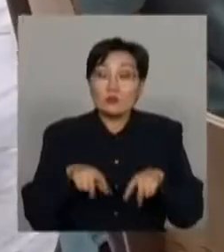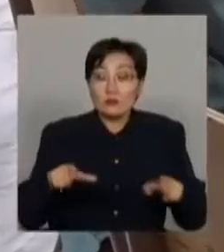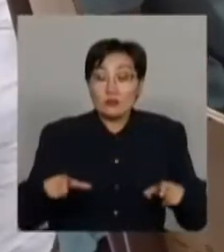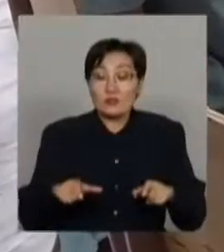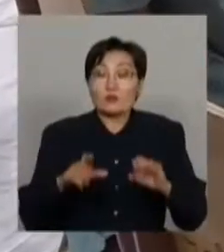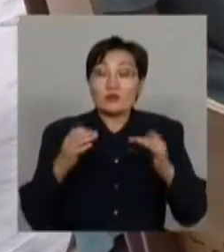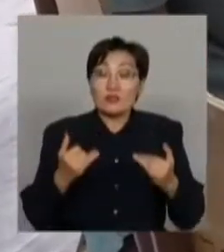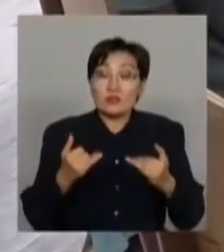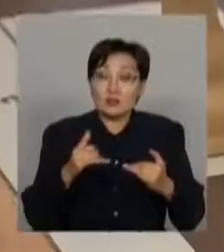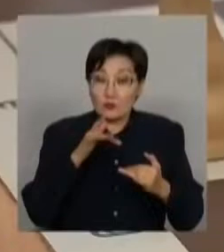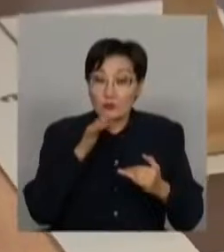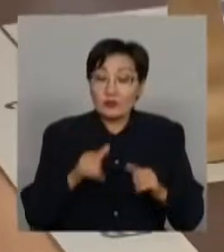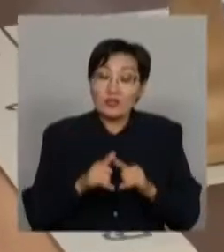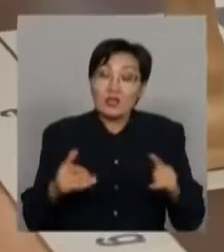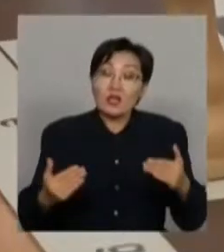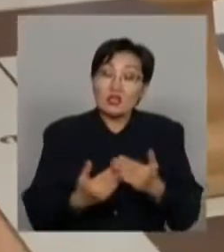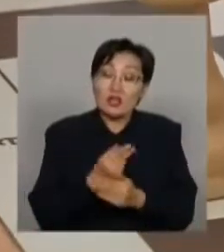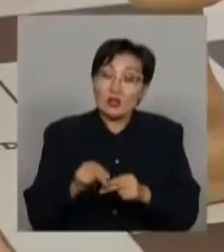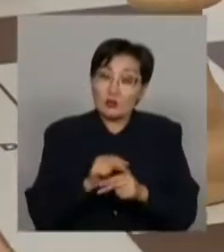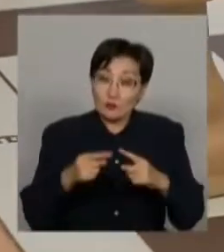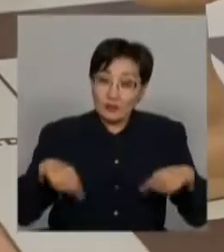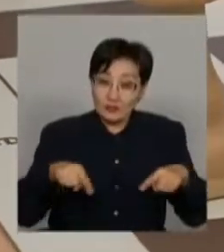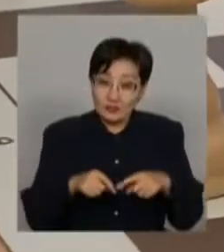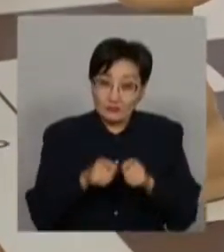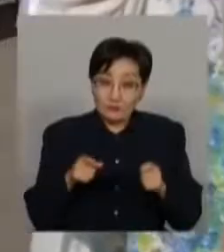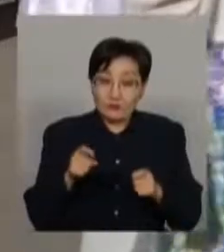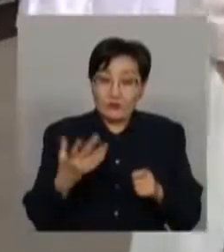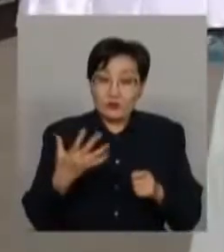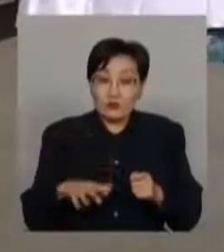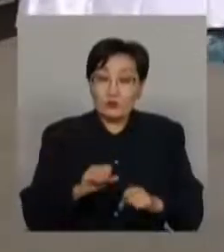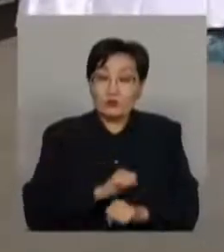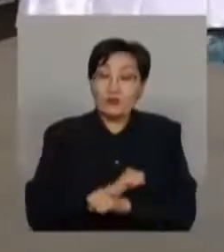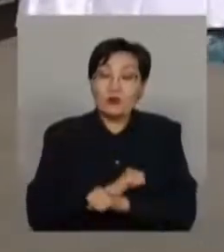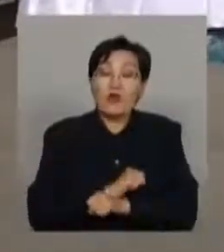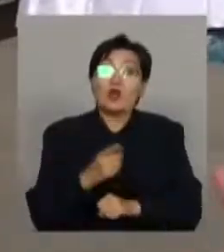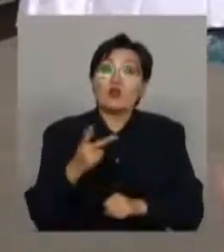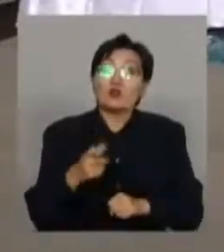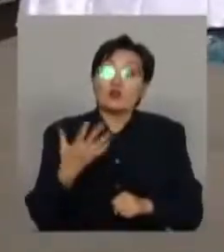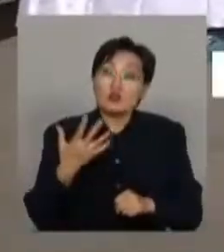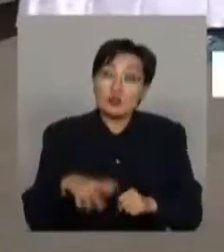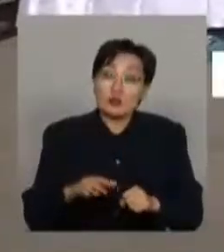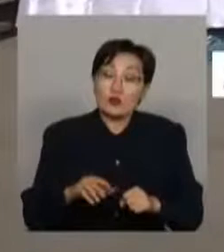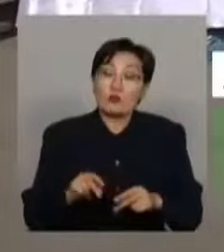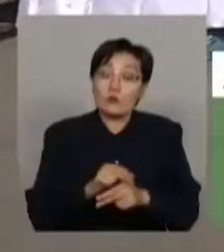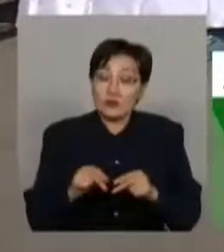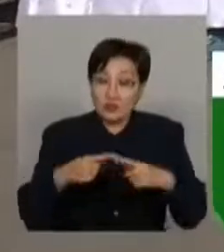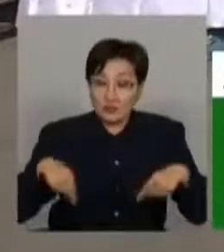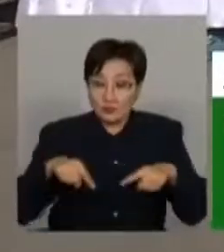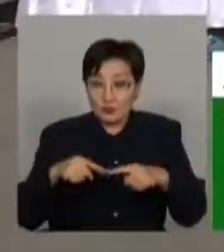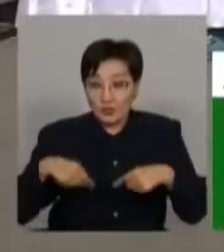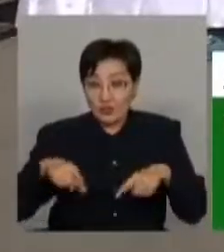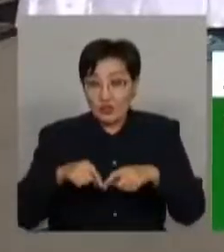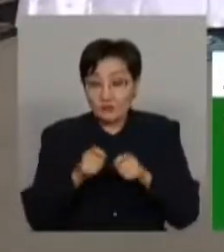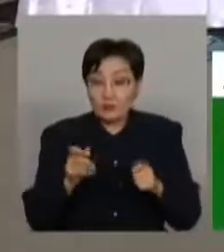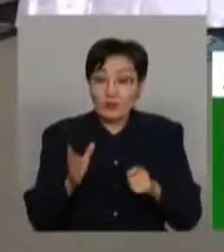тіпті заманның ағымына қарай жаңа үйірмелерді ташқан. 150 демалыс орталығында 350 секцияға дейін қазір ашылған.